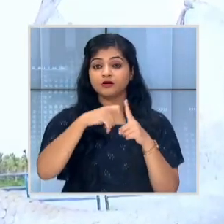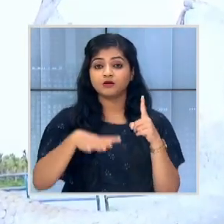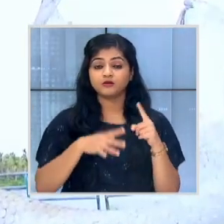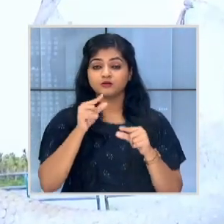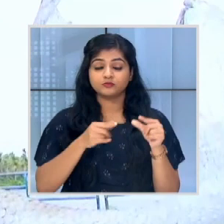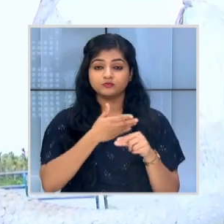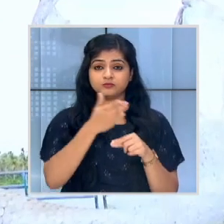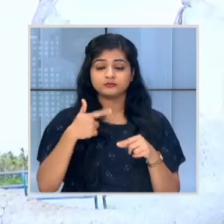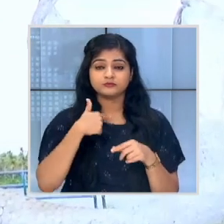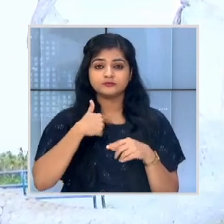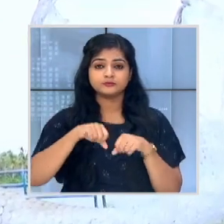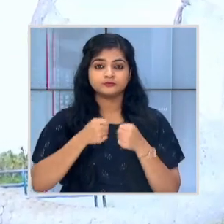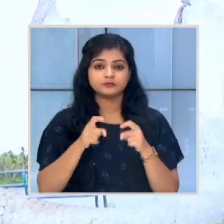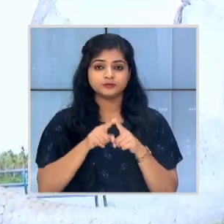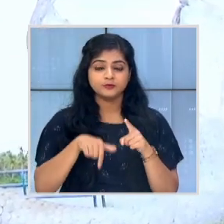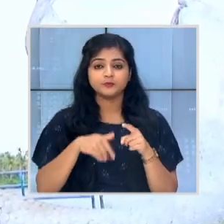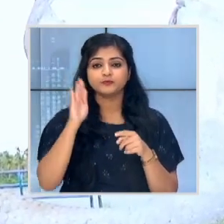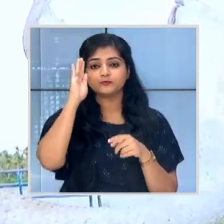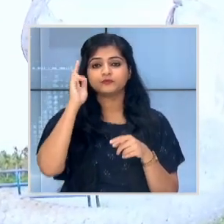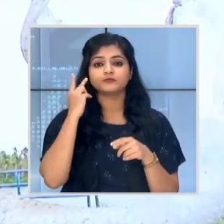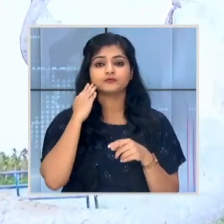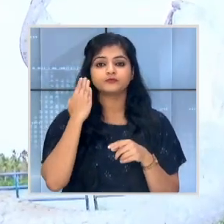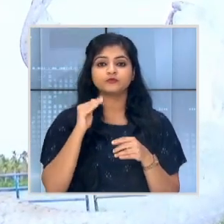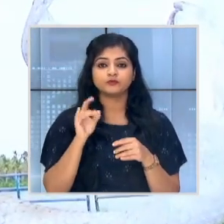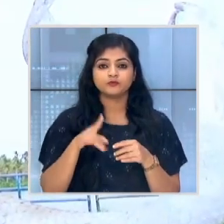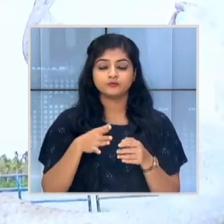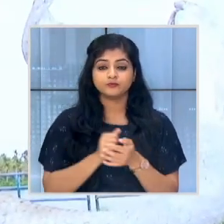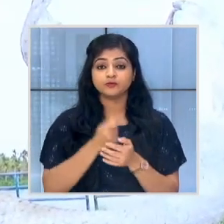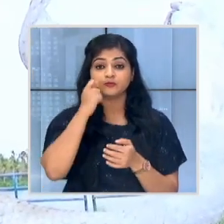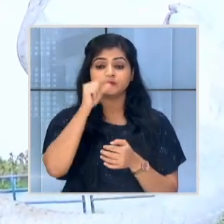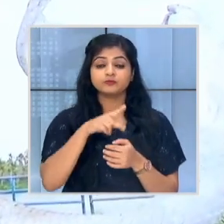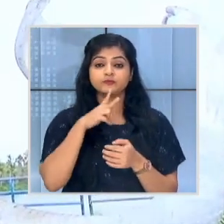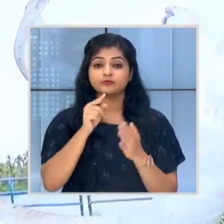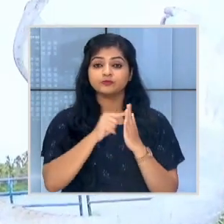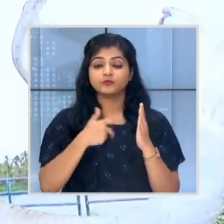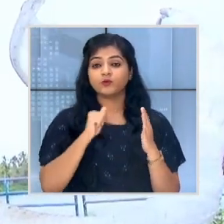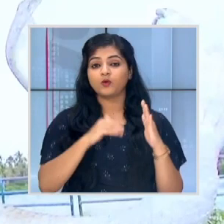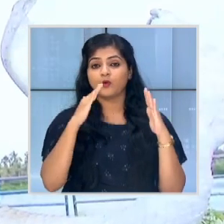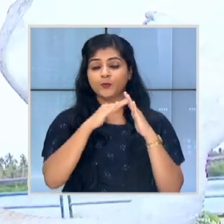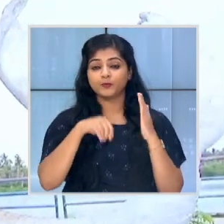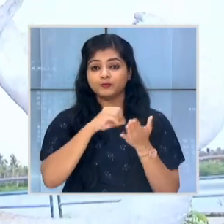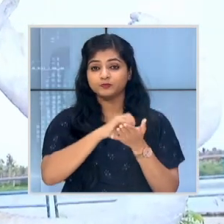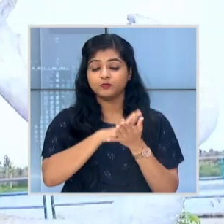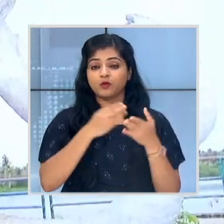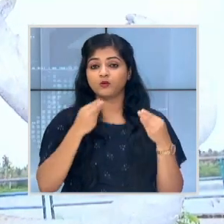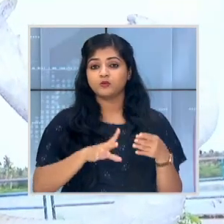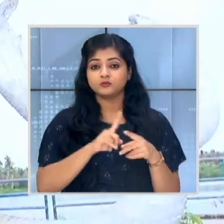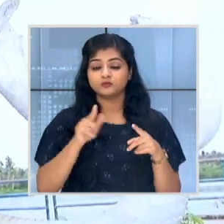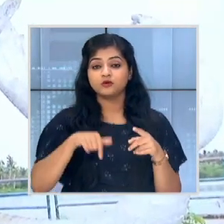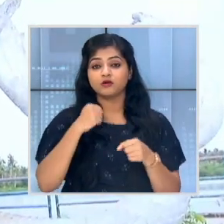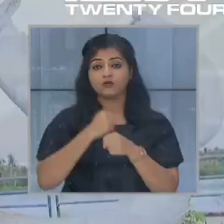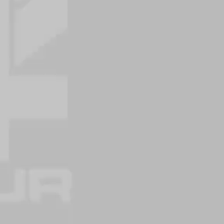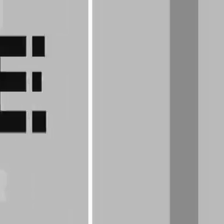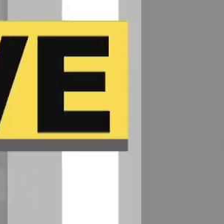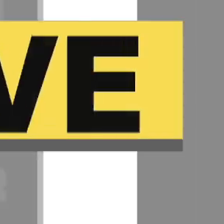അല്ലെങ്കിൽ മനസാക്ഷിക്കുത്തോട് മാത്രമേ വാർത്ത കേട്ടിരിക്കാൻ കഴിയൂ. അദ്ദേഹത്തിന് പറയാനുള്ളത് ഒന്ന് മാത്രമാണ്, ഈ വീടും കിടപ്പാടവും നഷ്ടപ്പെടാതിരിക്കാനുള്ള സർക്കാർ ഇടപെടൽ